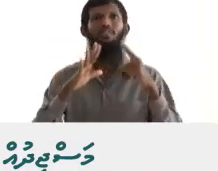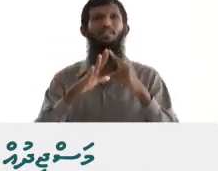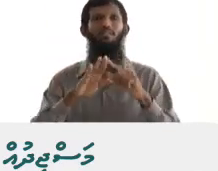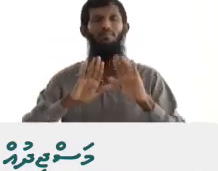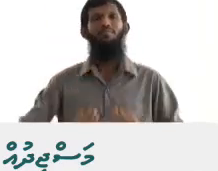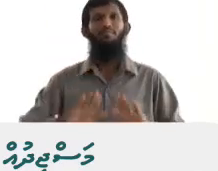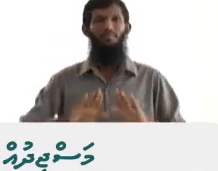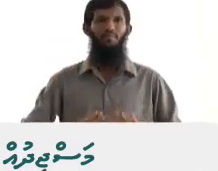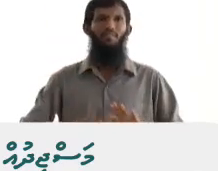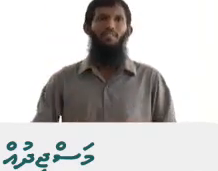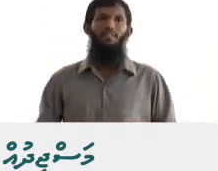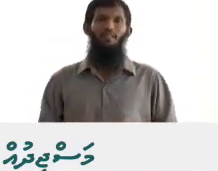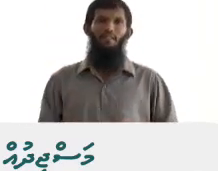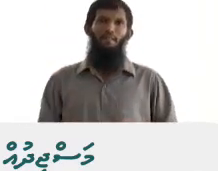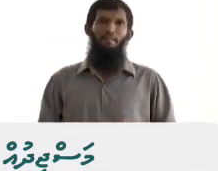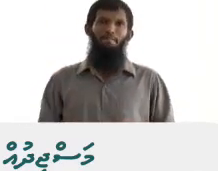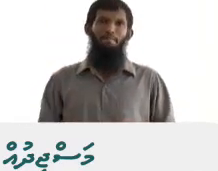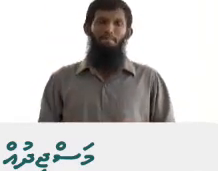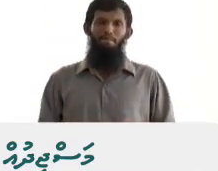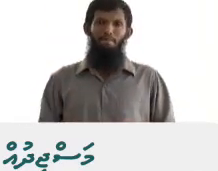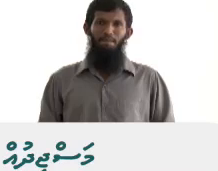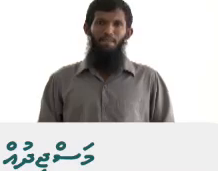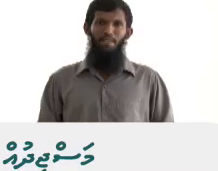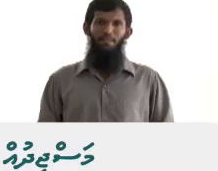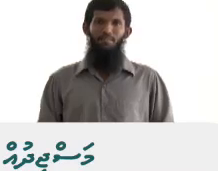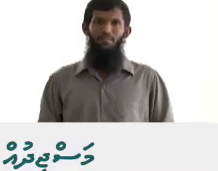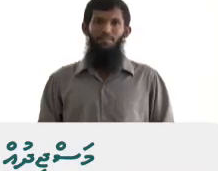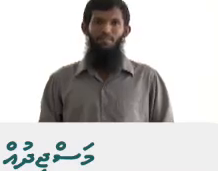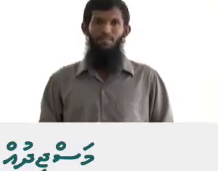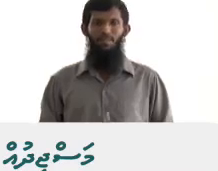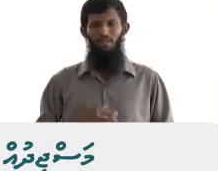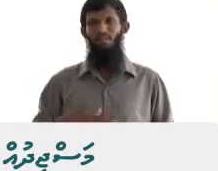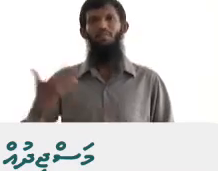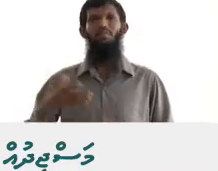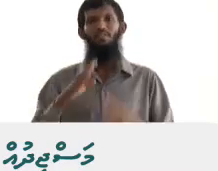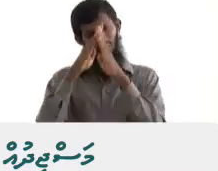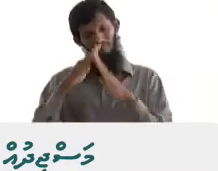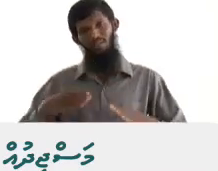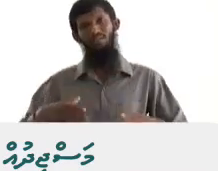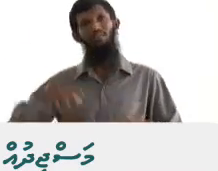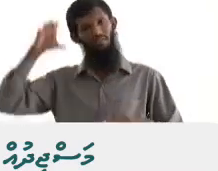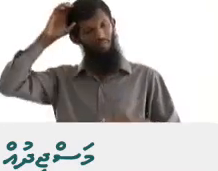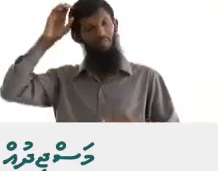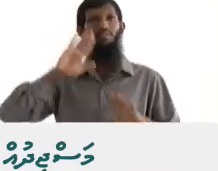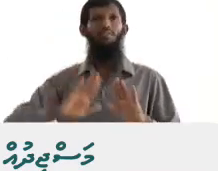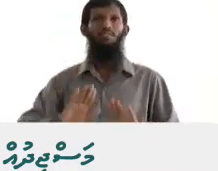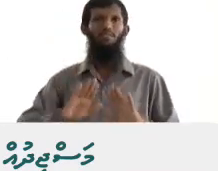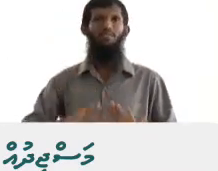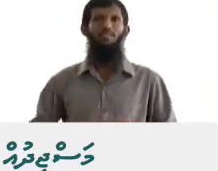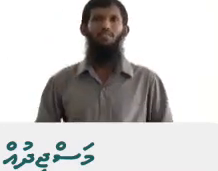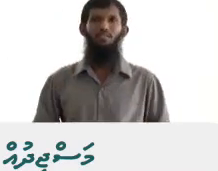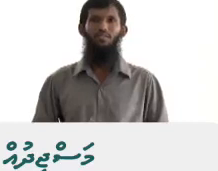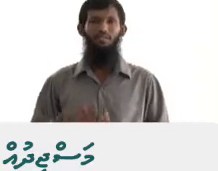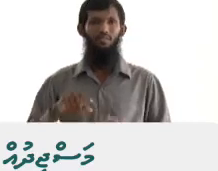আবদ লহট্টওয়ান দেব আলমেঙ্গে রাজ্য আবদুগে আবদং আমা কমায় সুলহ মসলস কম্বতি লহট্টওয়া বি